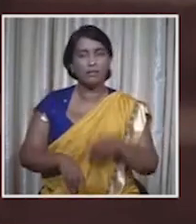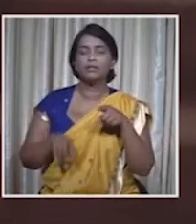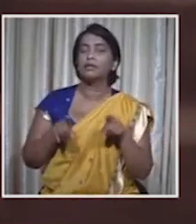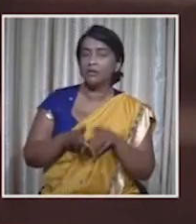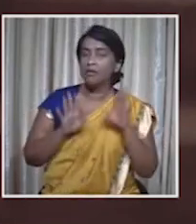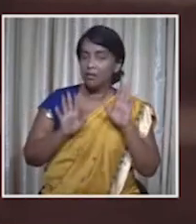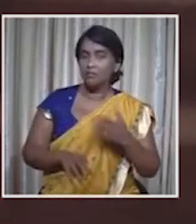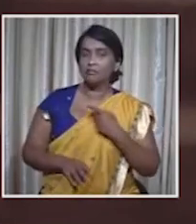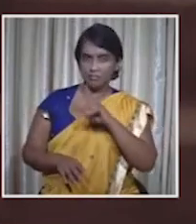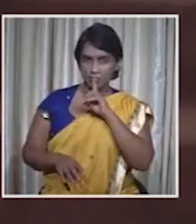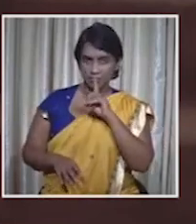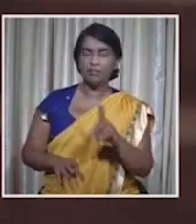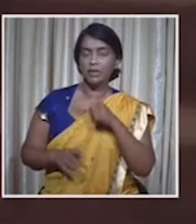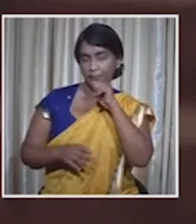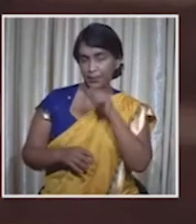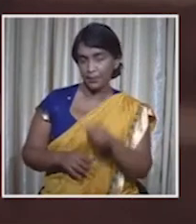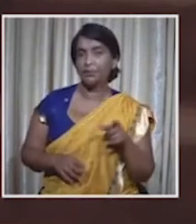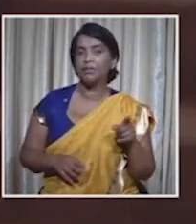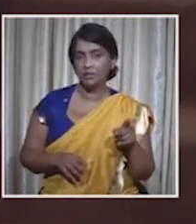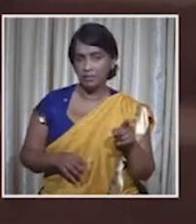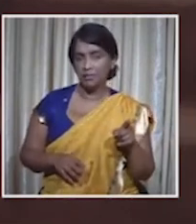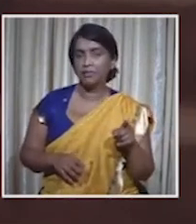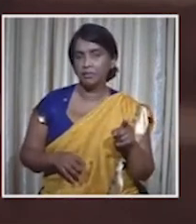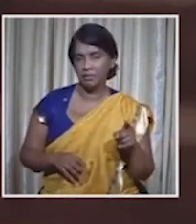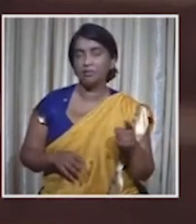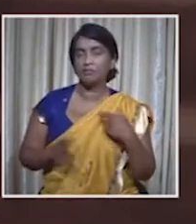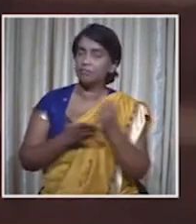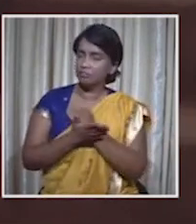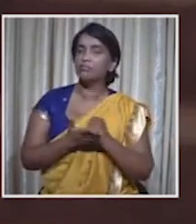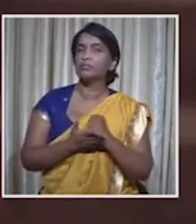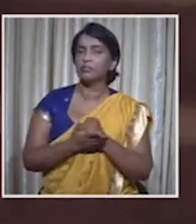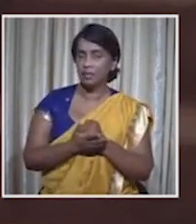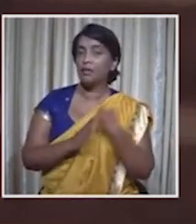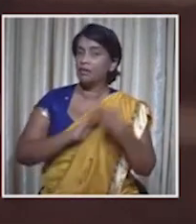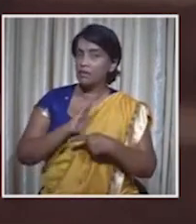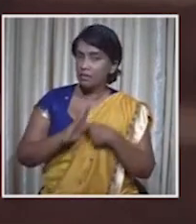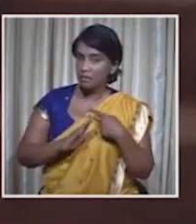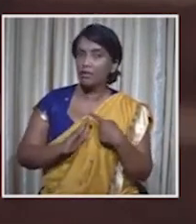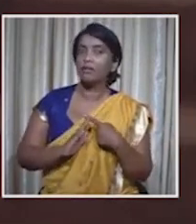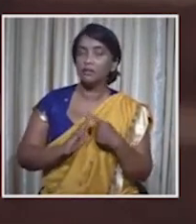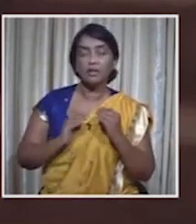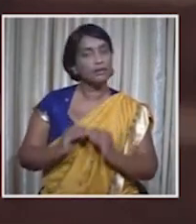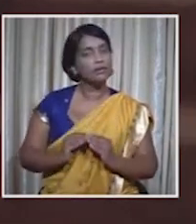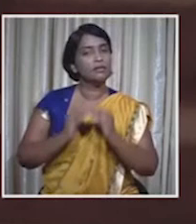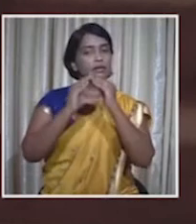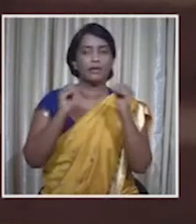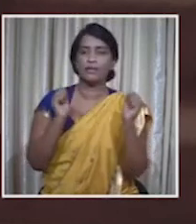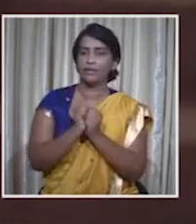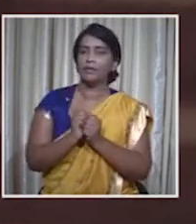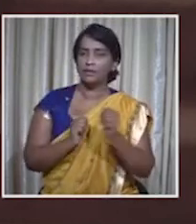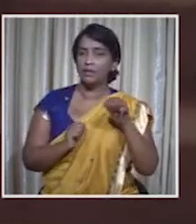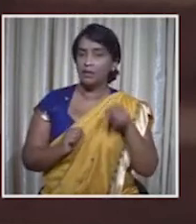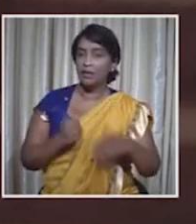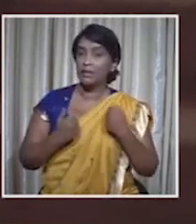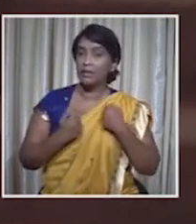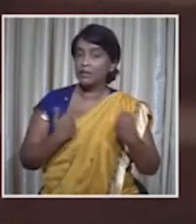වැටෙයි. හැබැයි අපි කියනවා පැහැදිලිව අපි සම්පූර්ණයෙන්ම මේ රටේ සංවර්ධනයත් ඉදිරියට